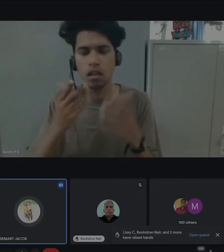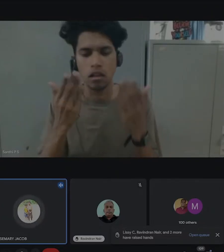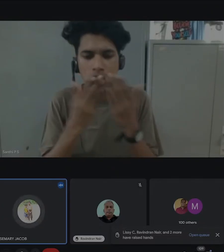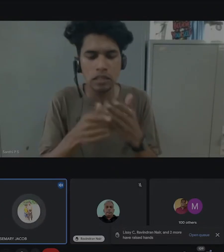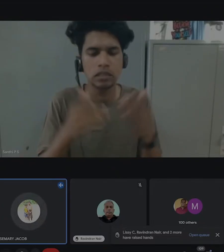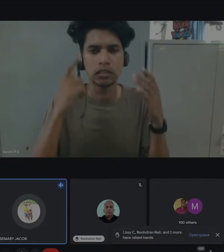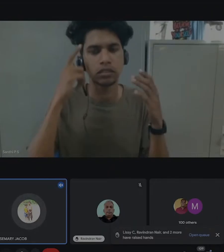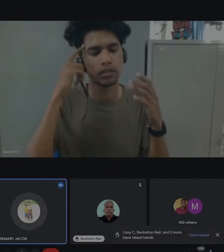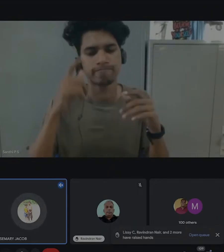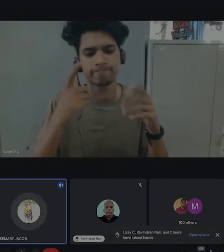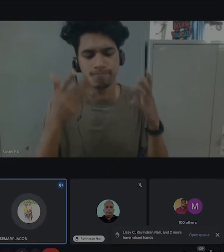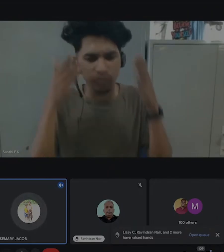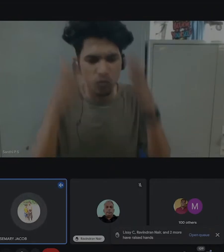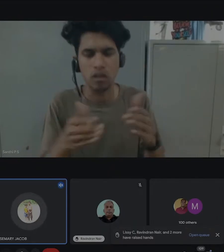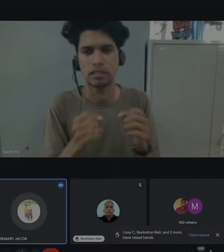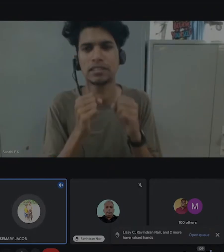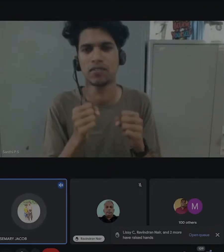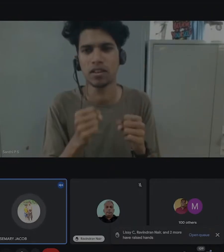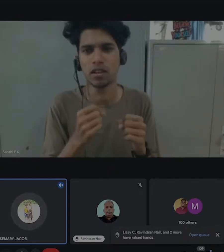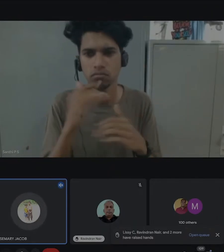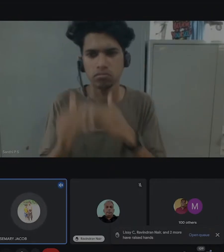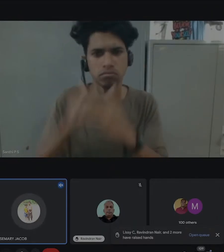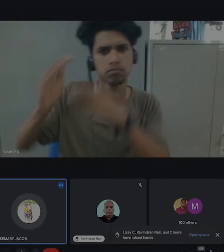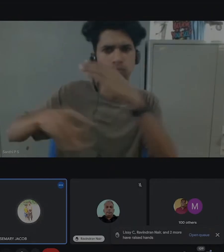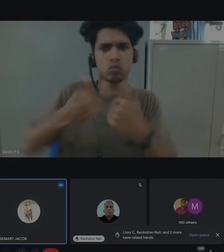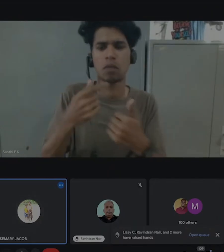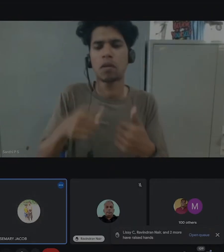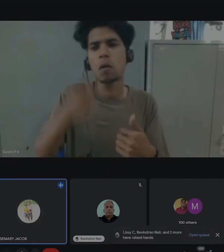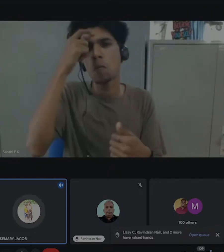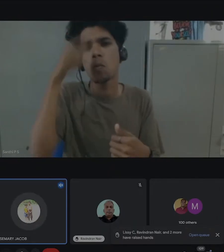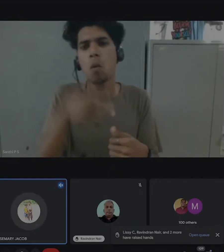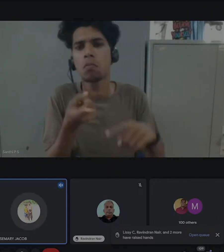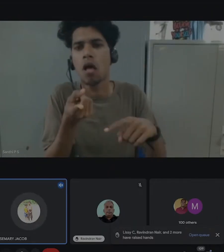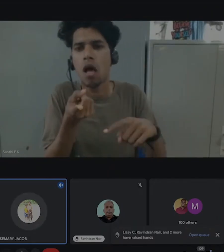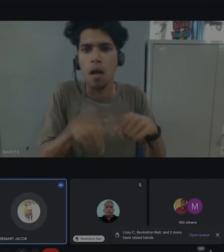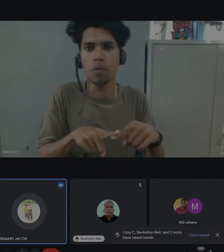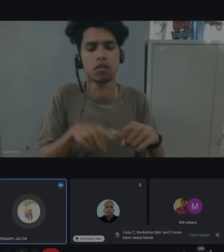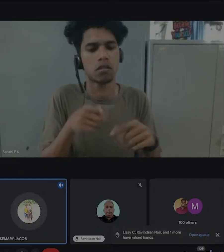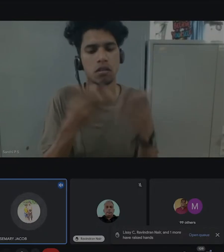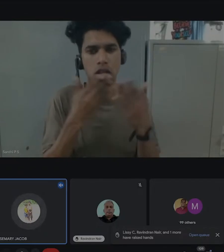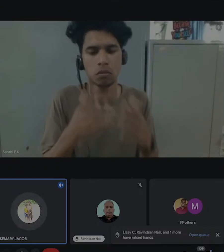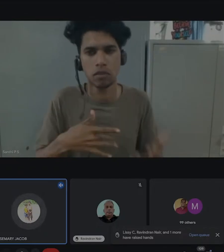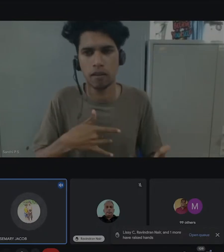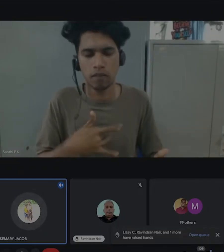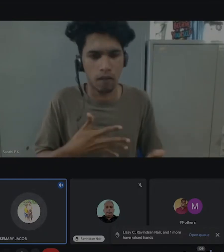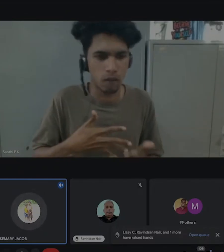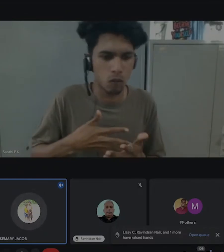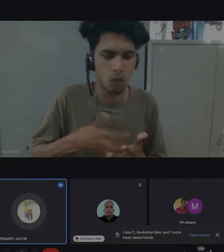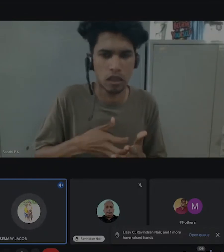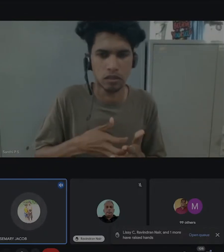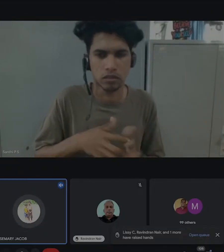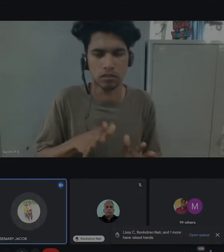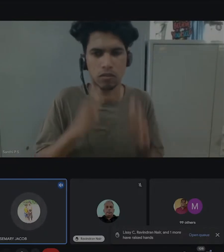അപ്പൊ പഠിപ്പിക്കാനായിട്ട് പഠിച്ചാൽ മിടുക്കനായി വരുന്ന ഒരു കുട്ടിയാണ്. പക്ഷെ ഈ പ്രോബ്ലം കാരണം പഠനത്തെ കാര്യങ്ങളിലേക്ക് ശ്രദ്ധിക്കാൻ പറ്റുന്നില്ല. പിന്നെ നമ്മൾ